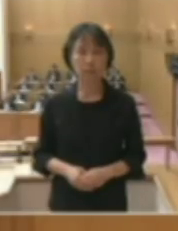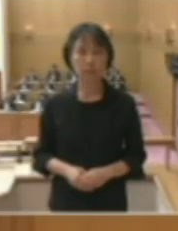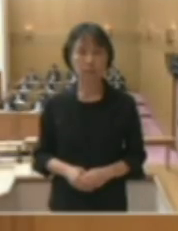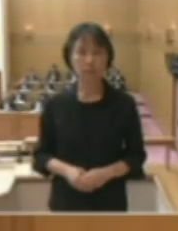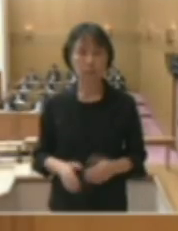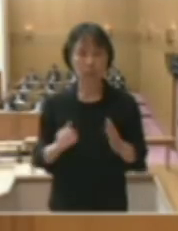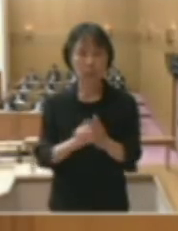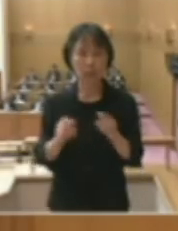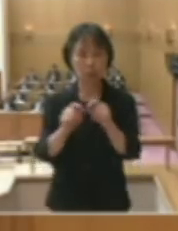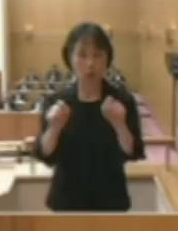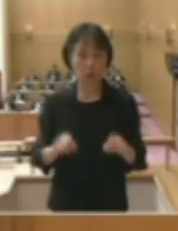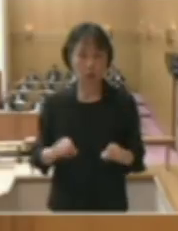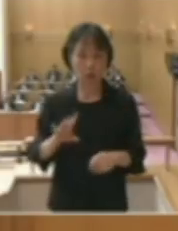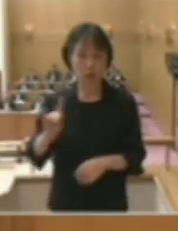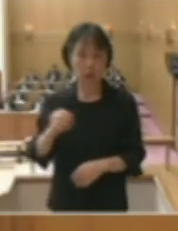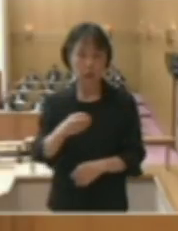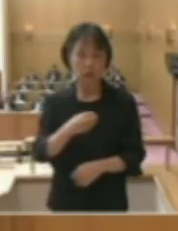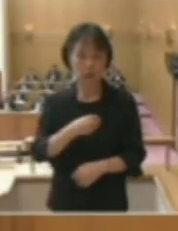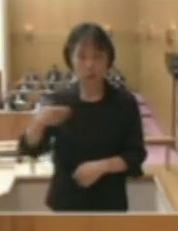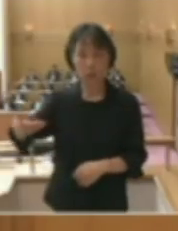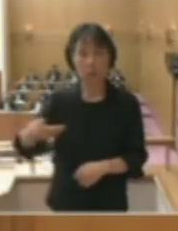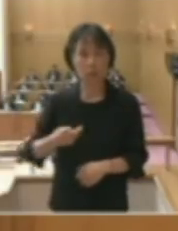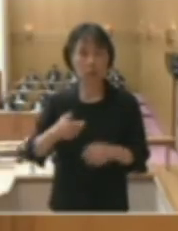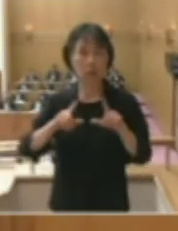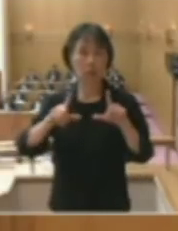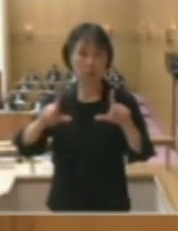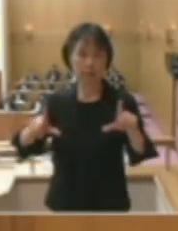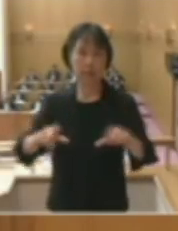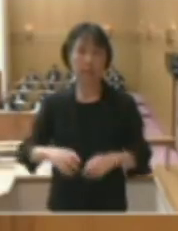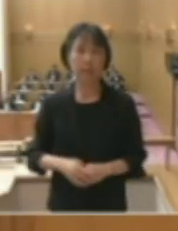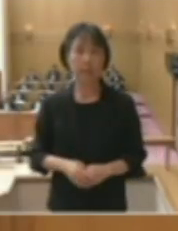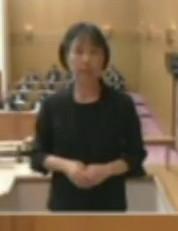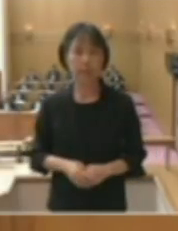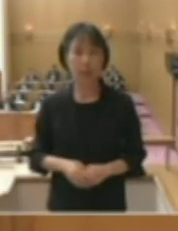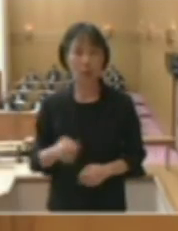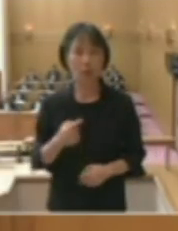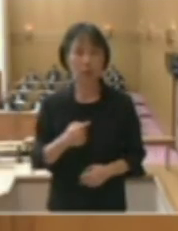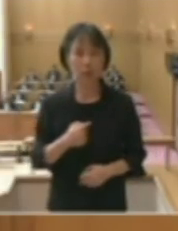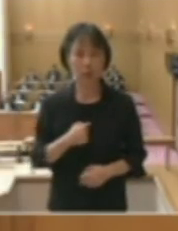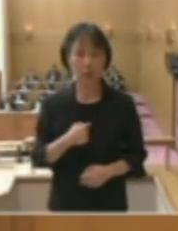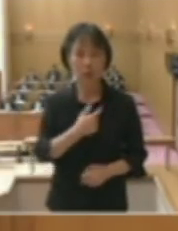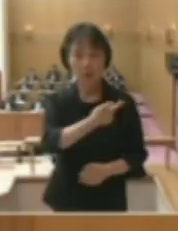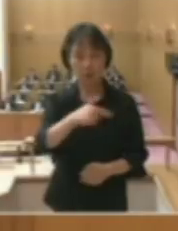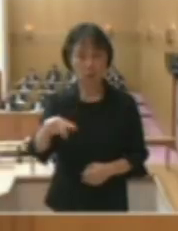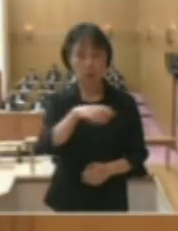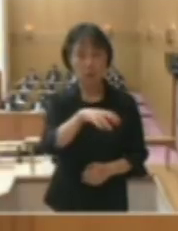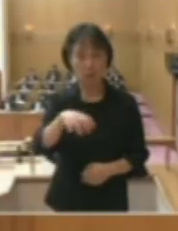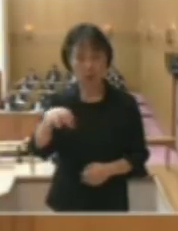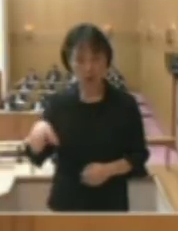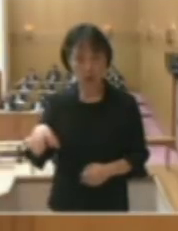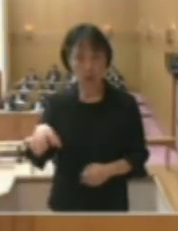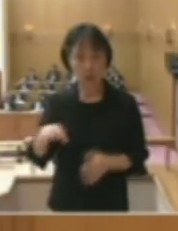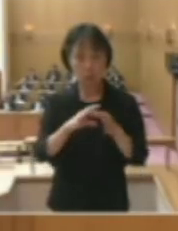石岡議員のご質問についてお答えいたします。私があらゆる機会を通じて職員に